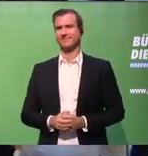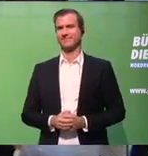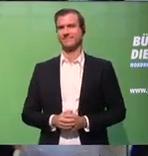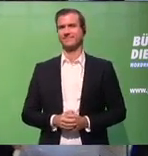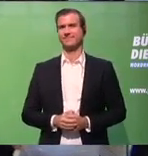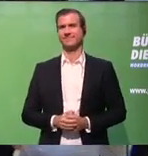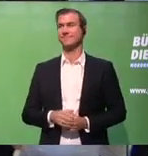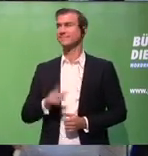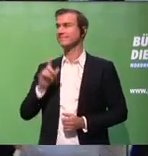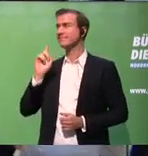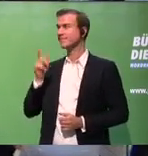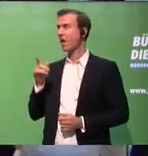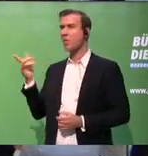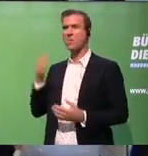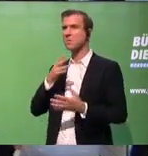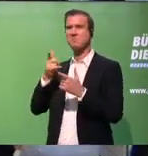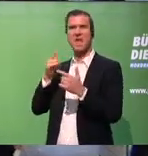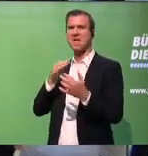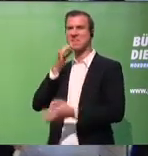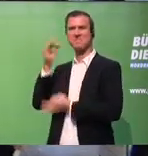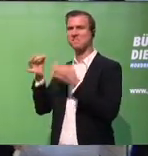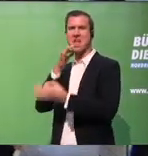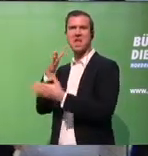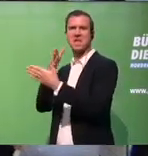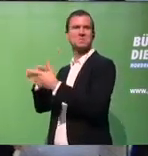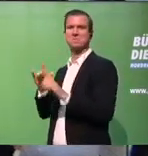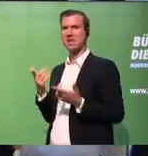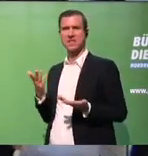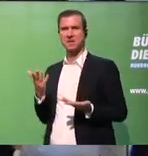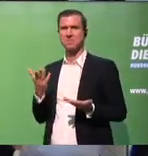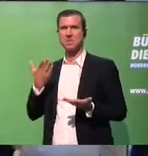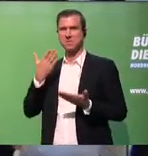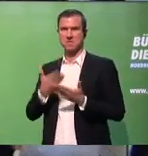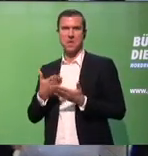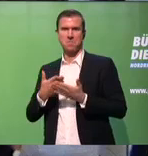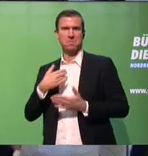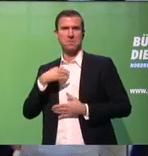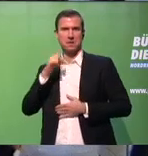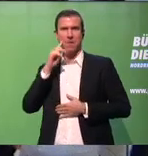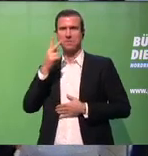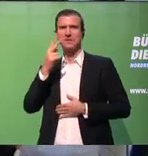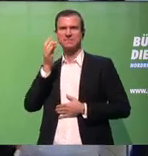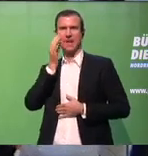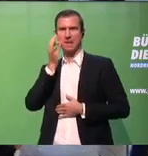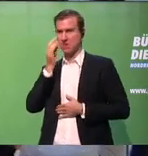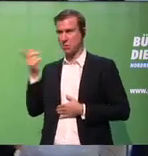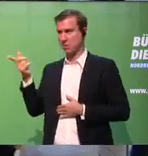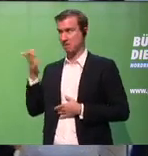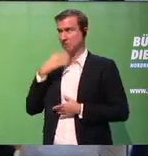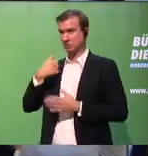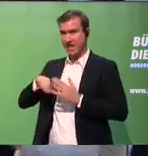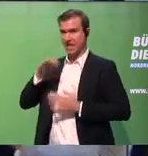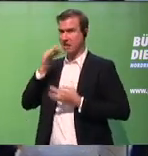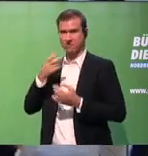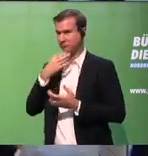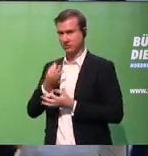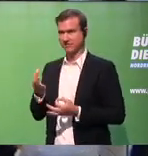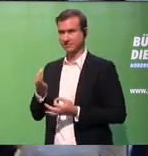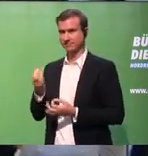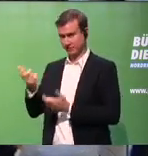Auch an dich liegen keine Fragen vor. Und ich gehe auch davon aus, dass du 2 Minuten uns schenkst.